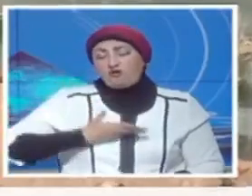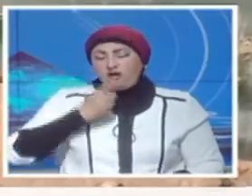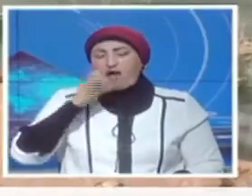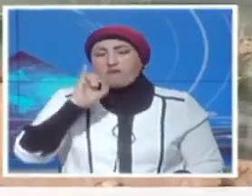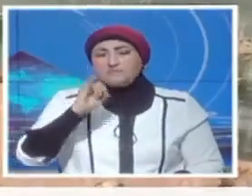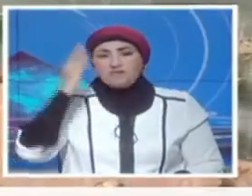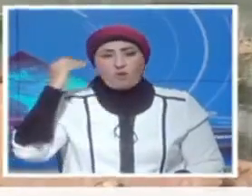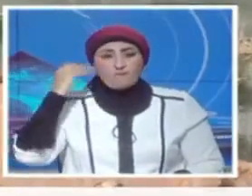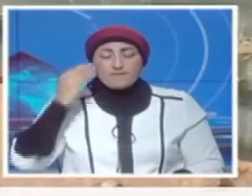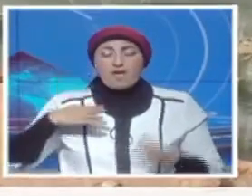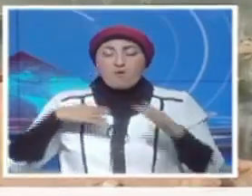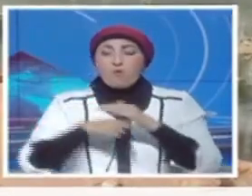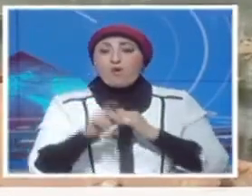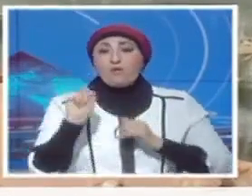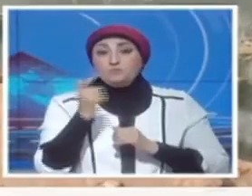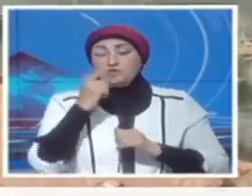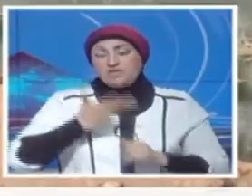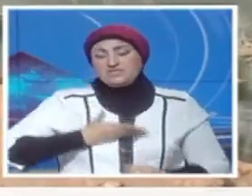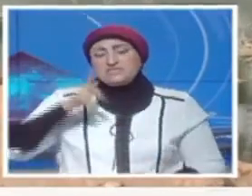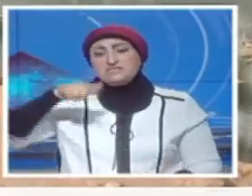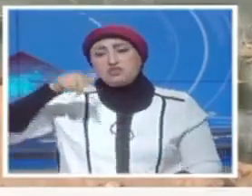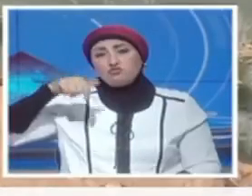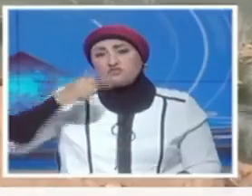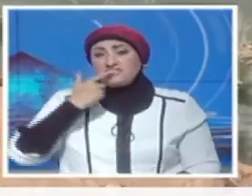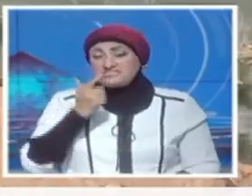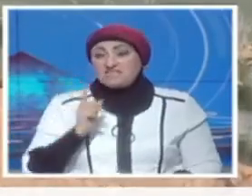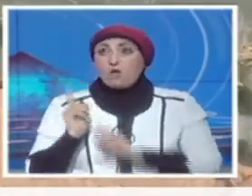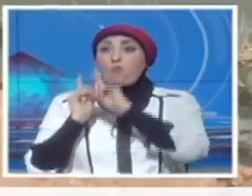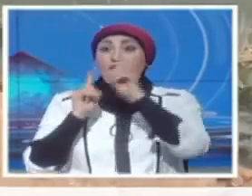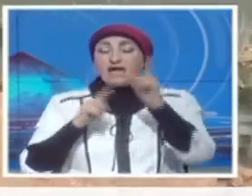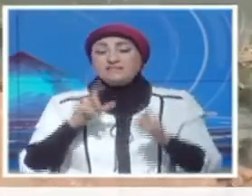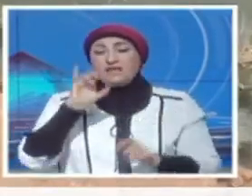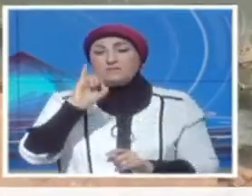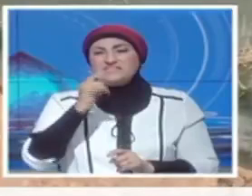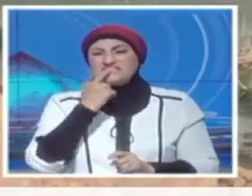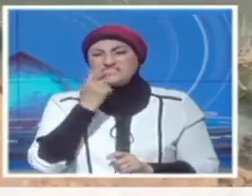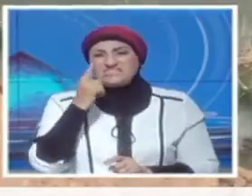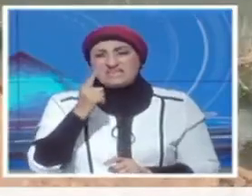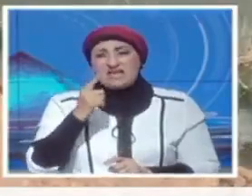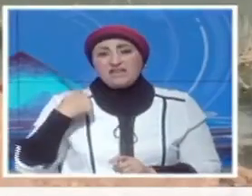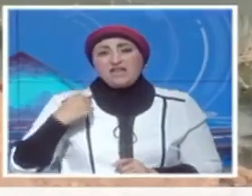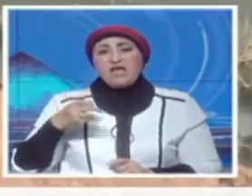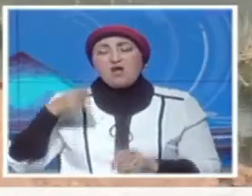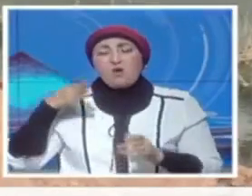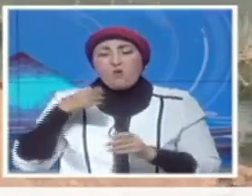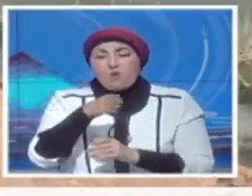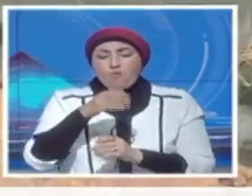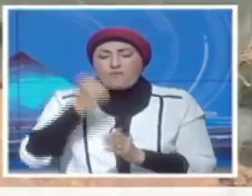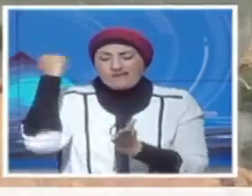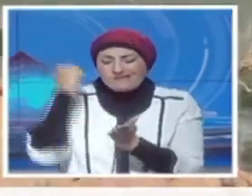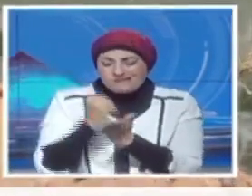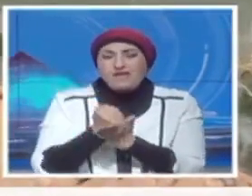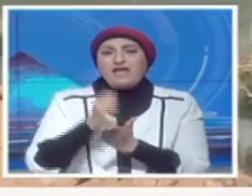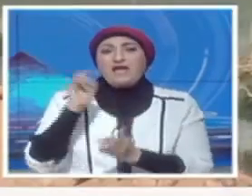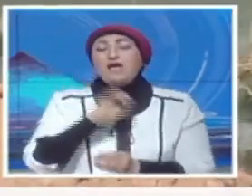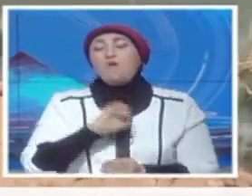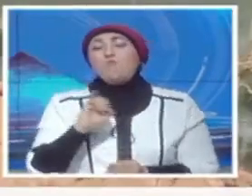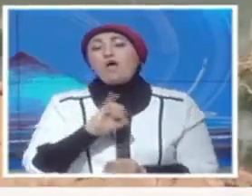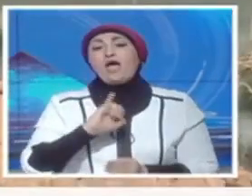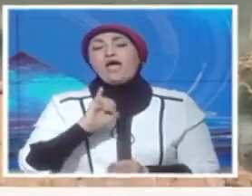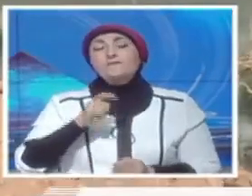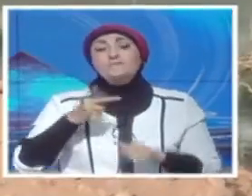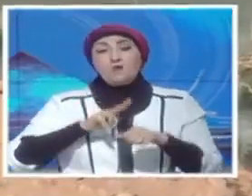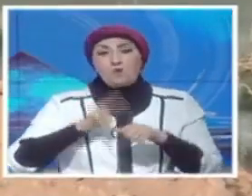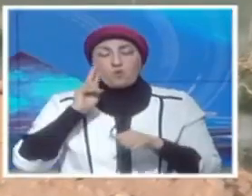النساء بشكل عام. أما الفئة من 16 عاما وحتى 50 عاما يتم السماح لها بدخول بعد الحصول على تأشيرة من قنصلية وادي حلفا،